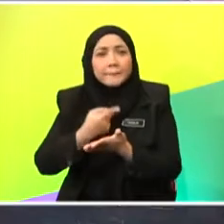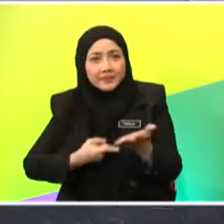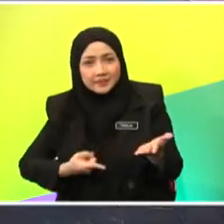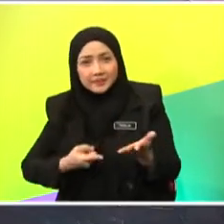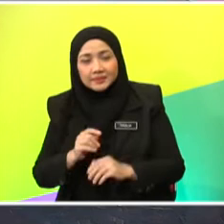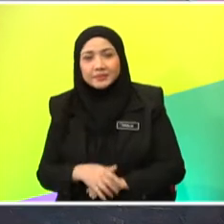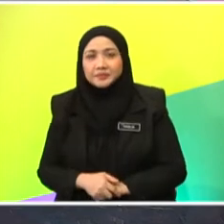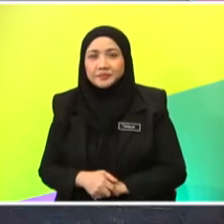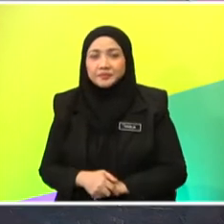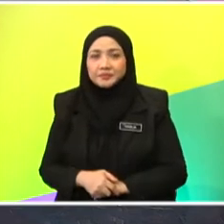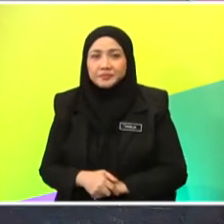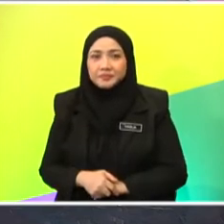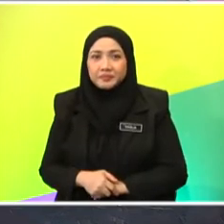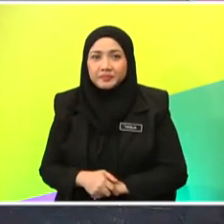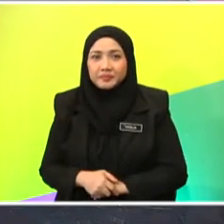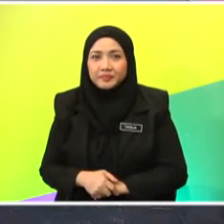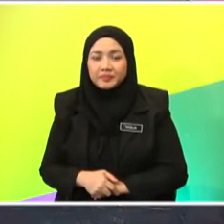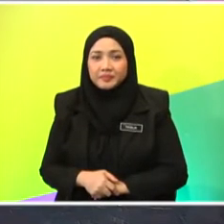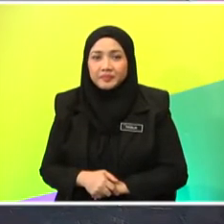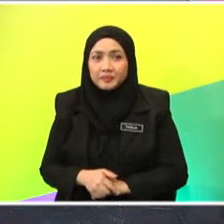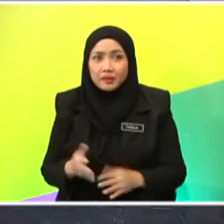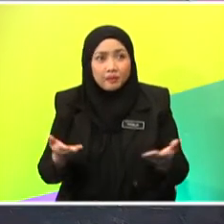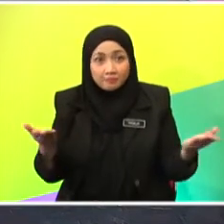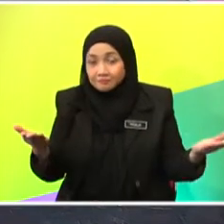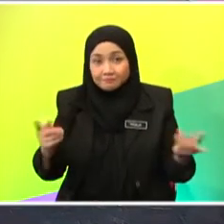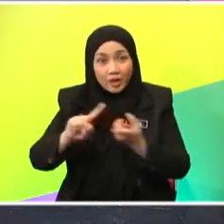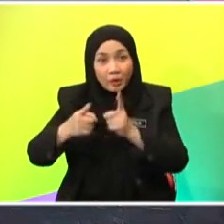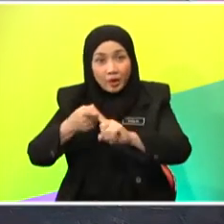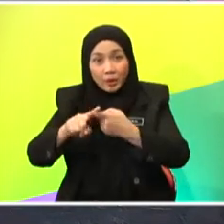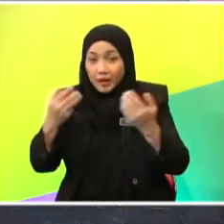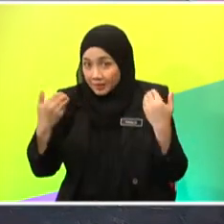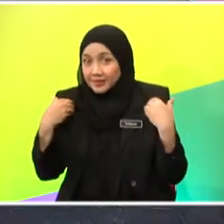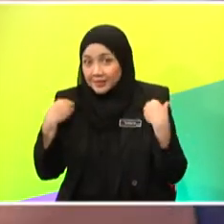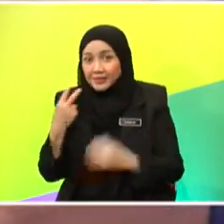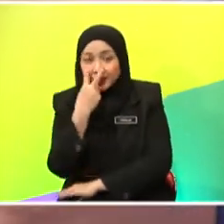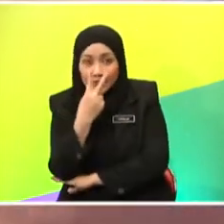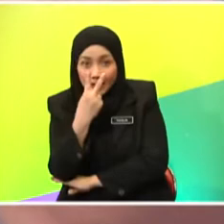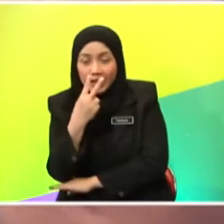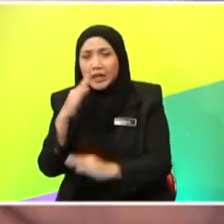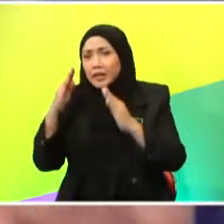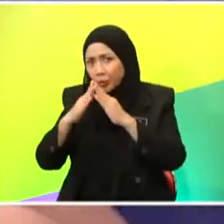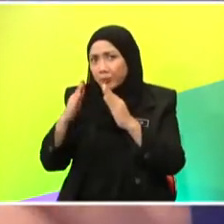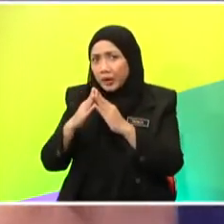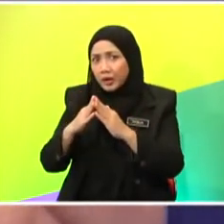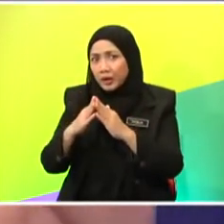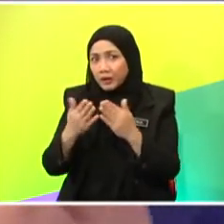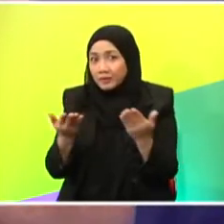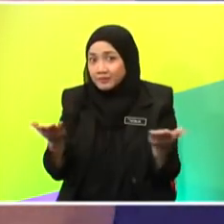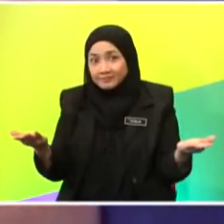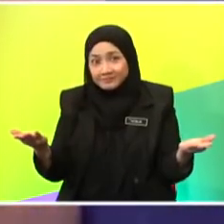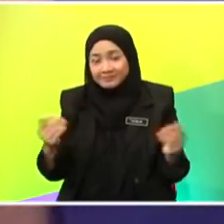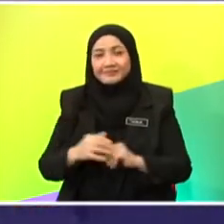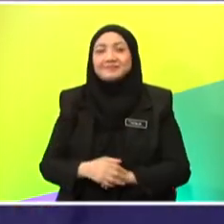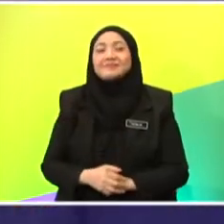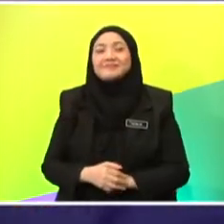eh Ipin botak counted rumah pilih mau tanya apa betul kalau dunia bunyi pun tidak tahu dah